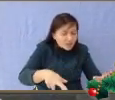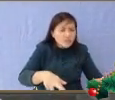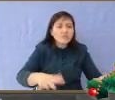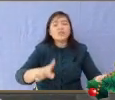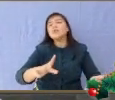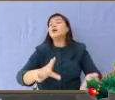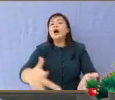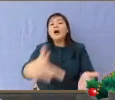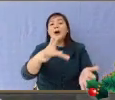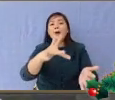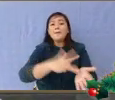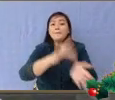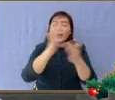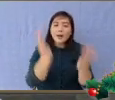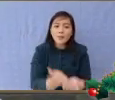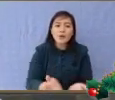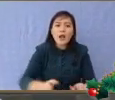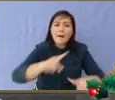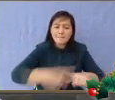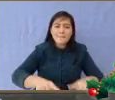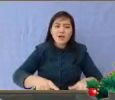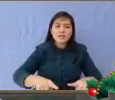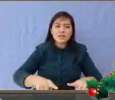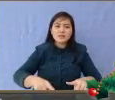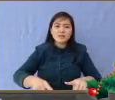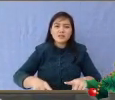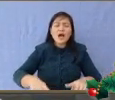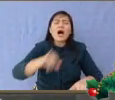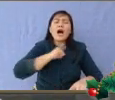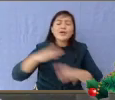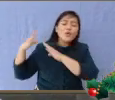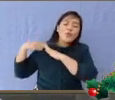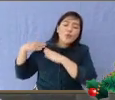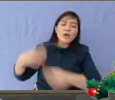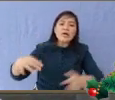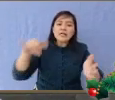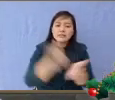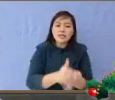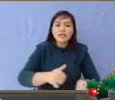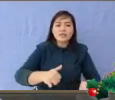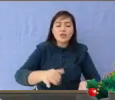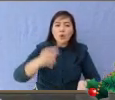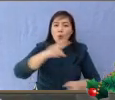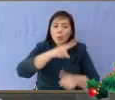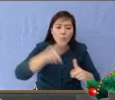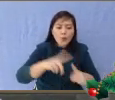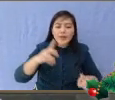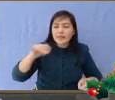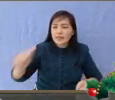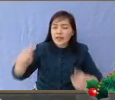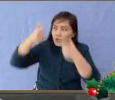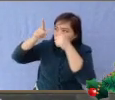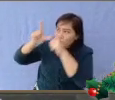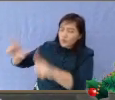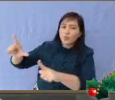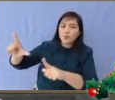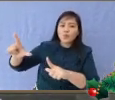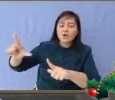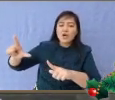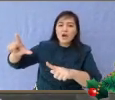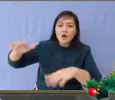Bakit? Makikita yung pananampalataya. Makikita yung Panginoon. Hindi po yung takot. Well,